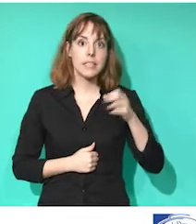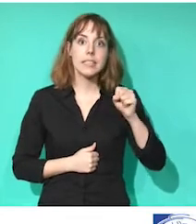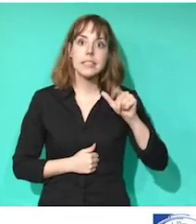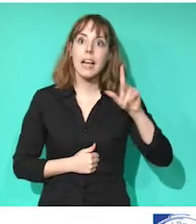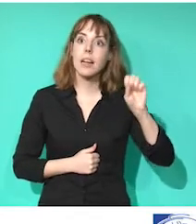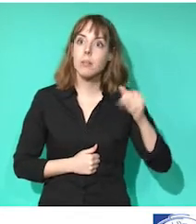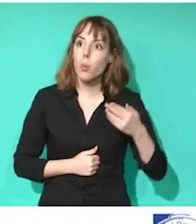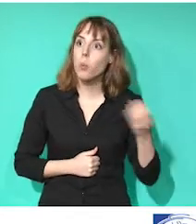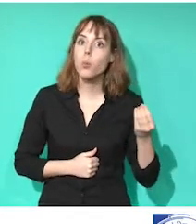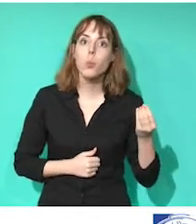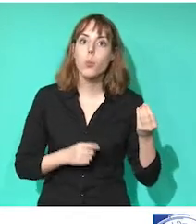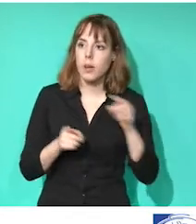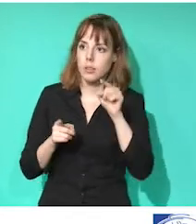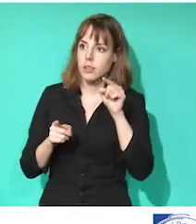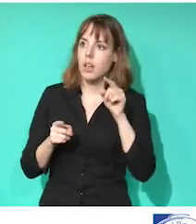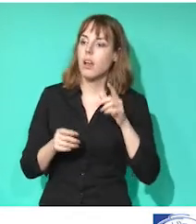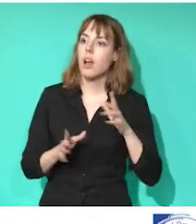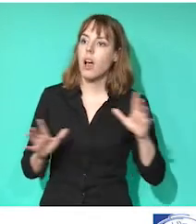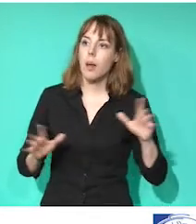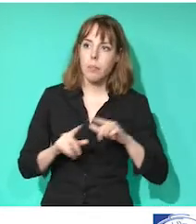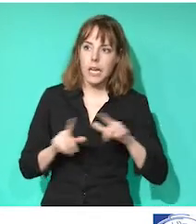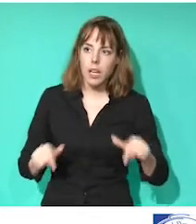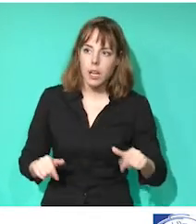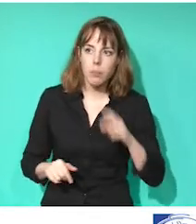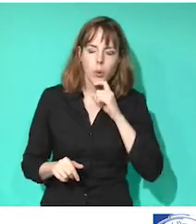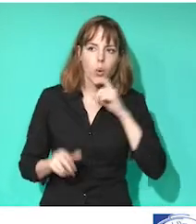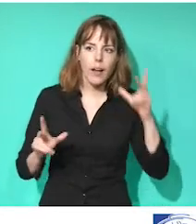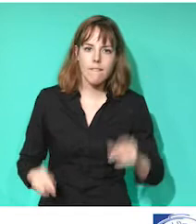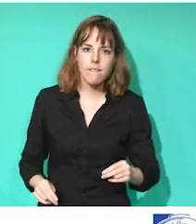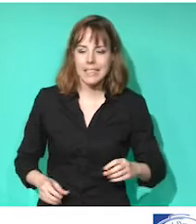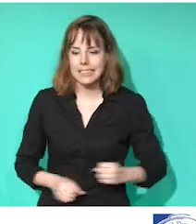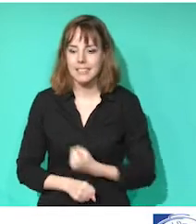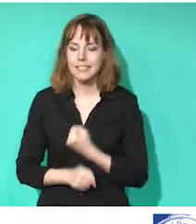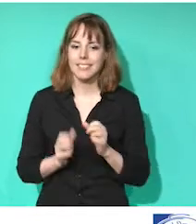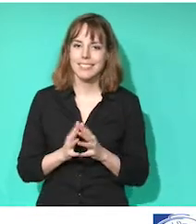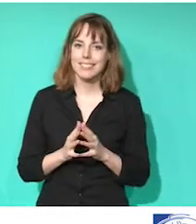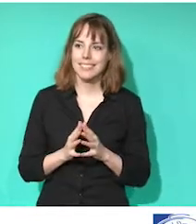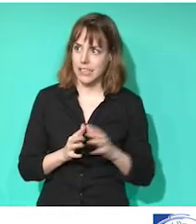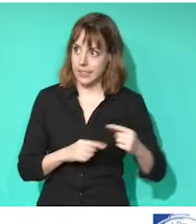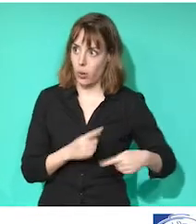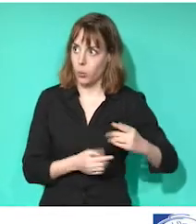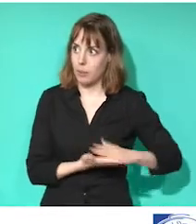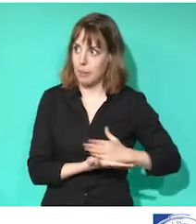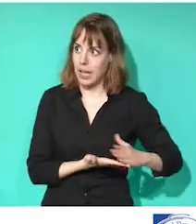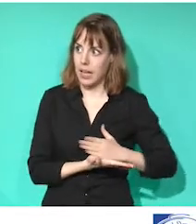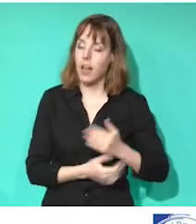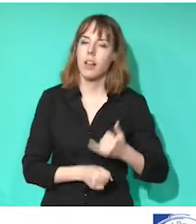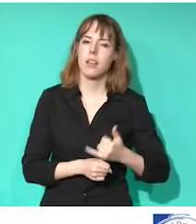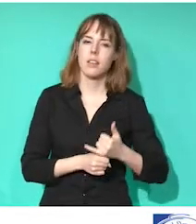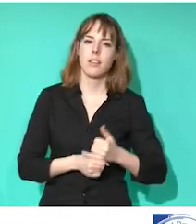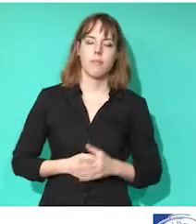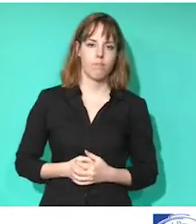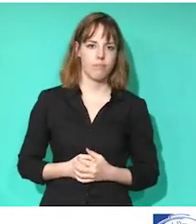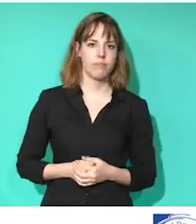est-elle? Elle est où? Ah, elle n'est pas là. Bon, alors mince. Elle est en train de